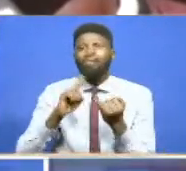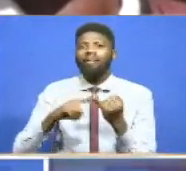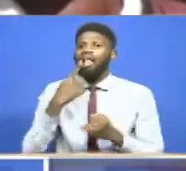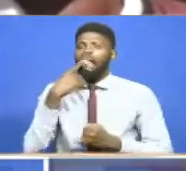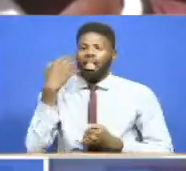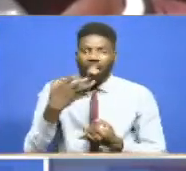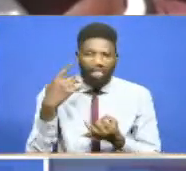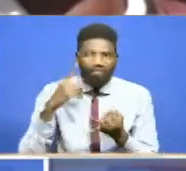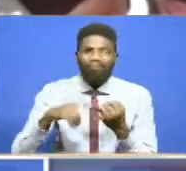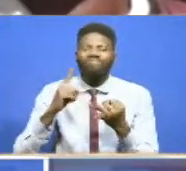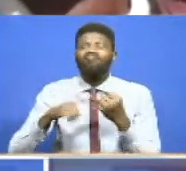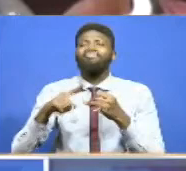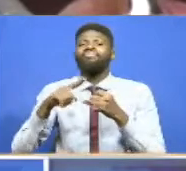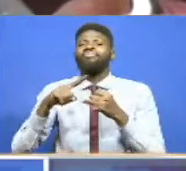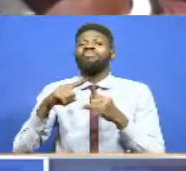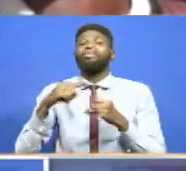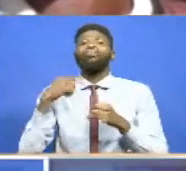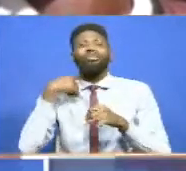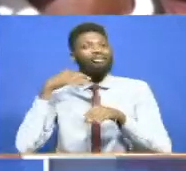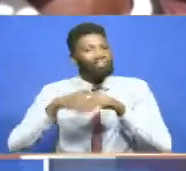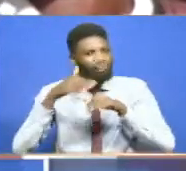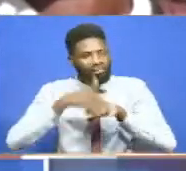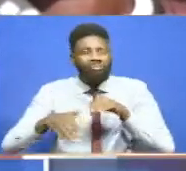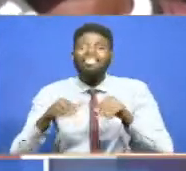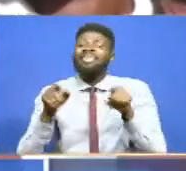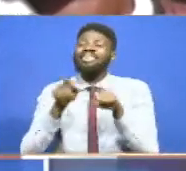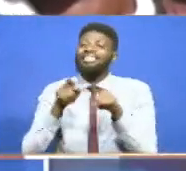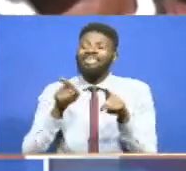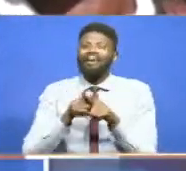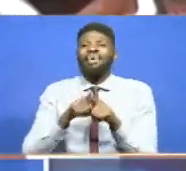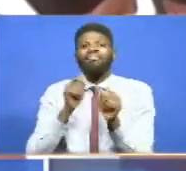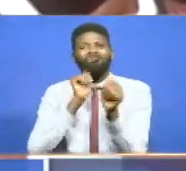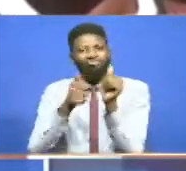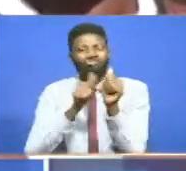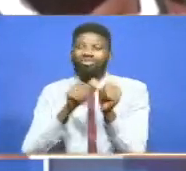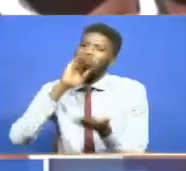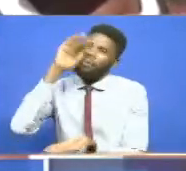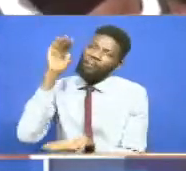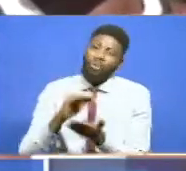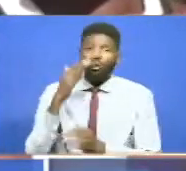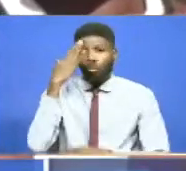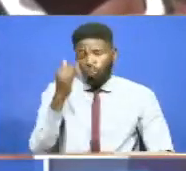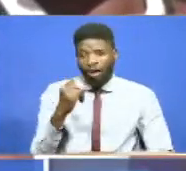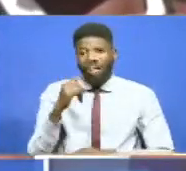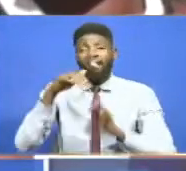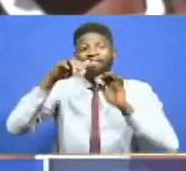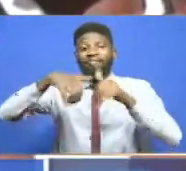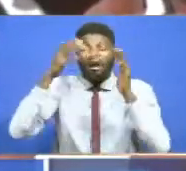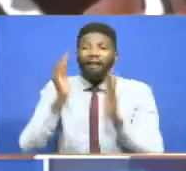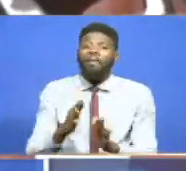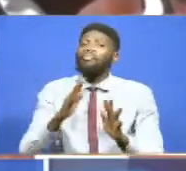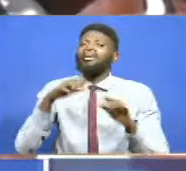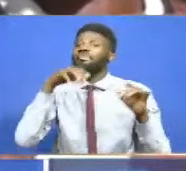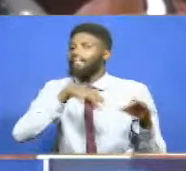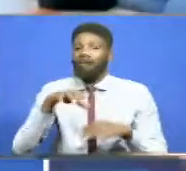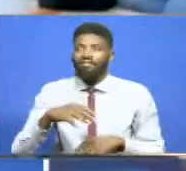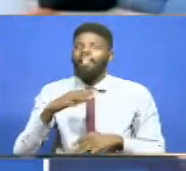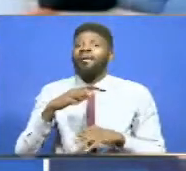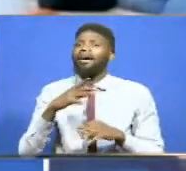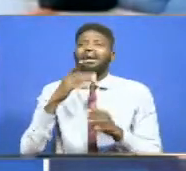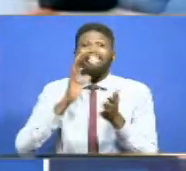tupunguze mahindi. Sababu ni kama kazi ya mahindi imekuwa kama kazi ya utumwa kwa mkulima, gharama iko juu na haina